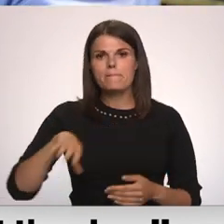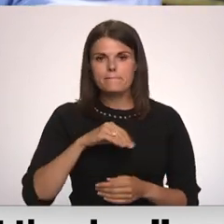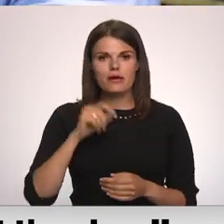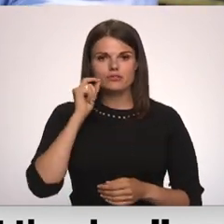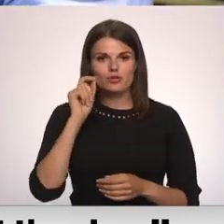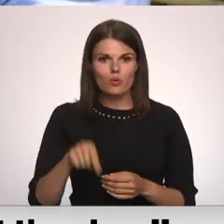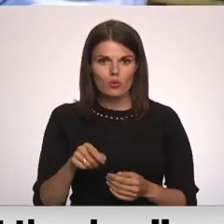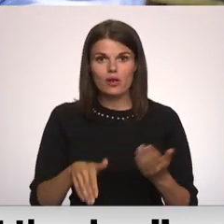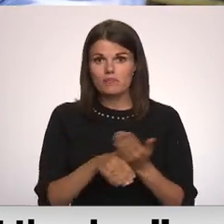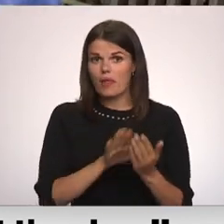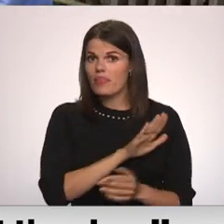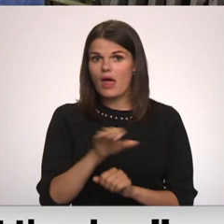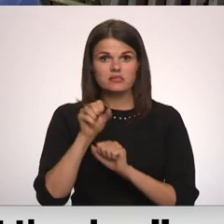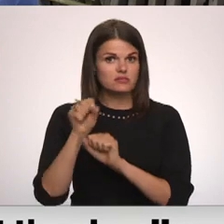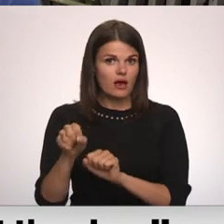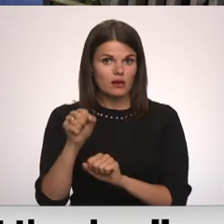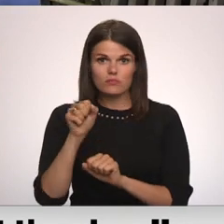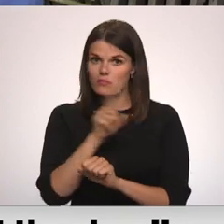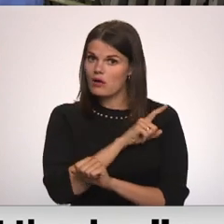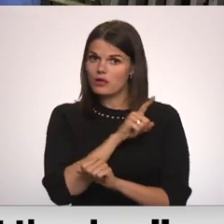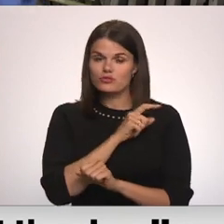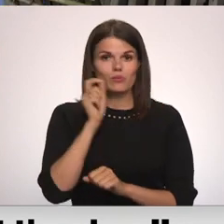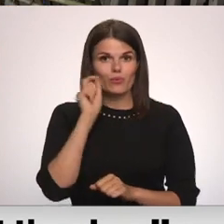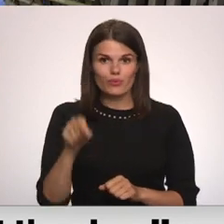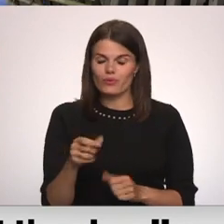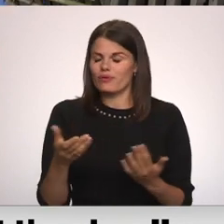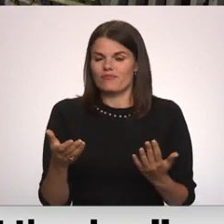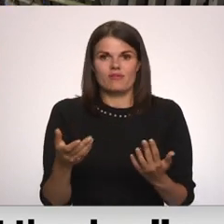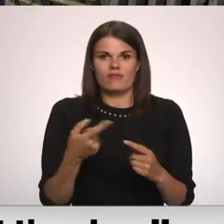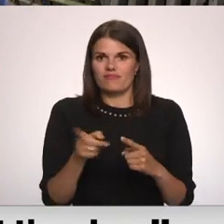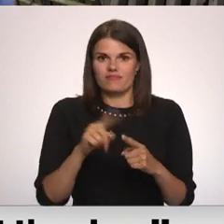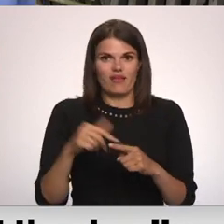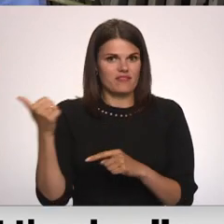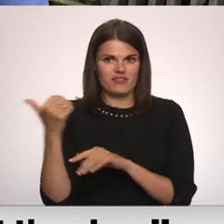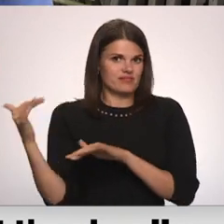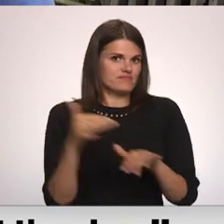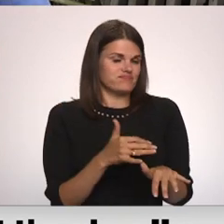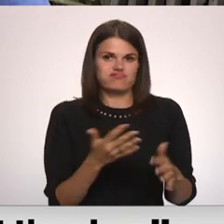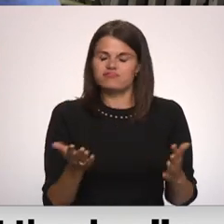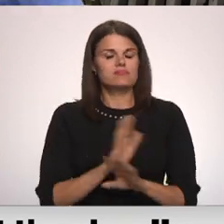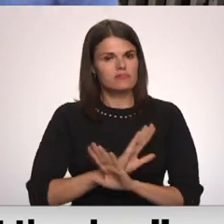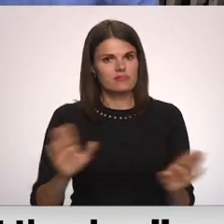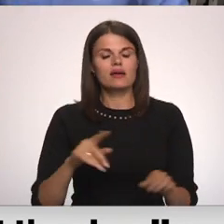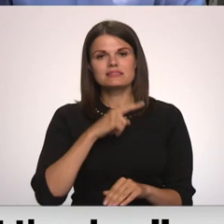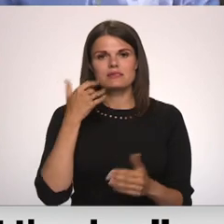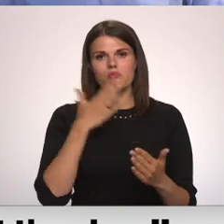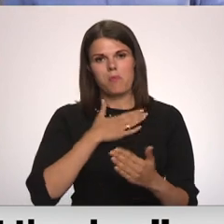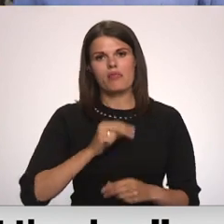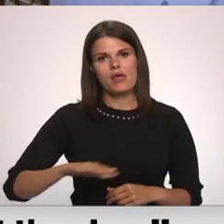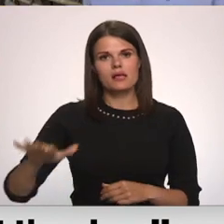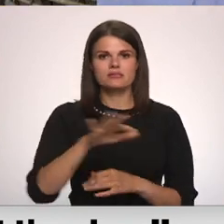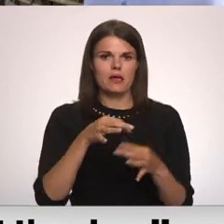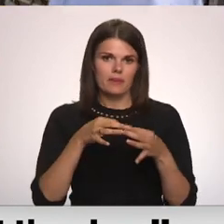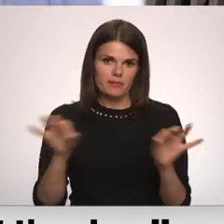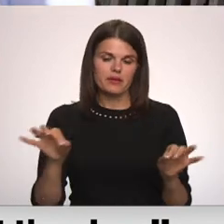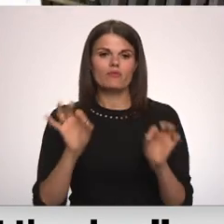palīdzību nenosargāsim Ukrainu. Un mūsu palīdzību, jo tad tūlītās okupanti būs arī šeit. Un es gribu, lai mana zeme ir brīva. Un tieši